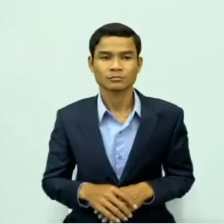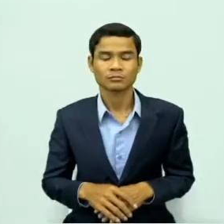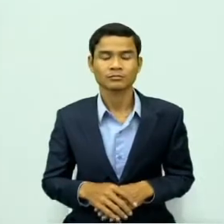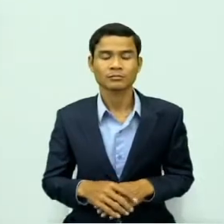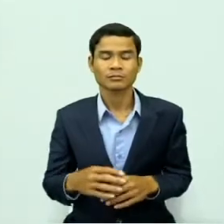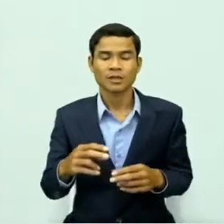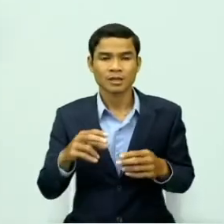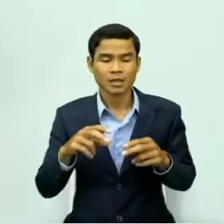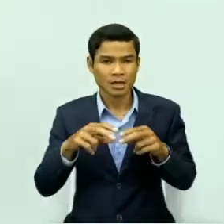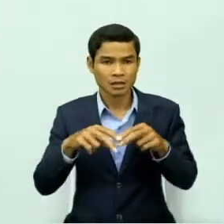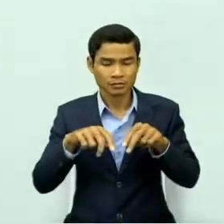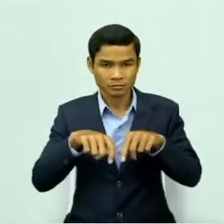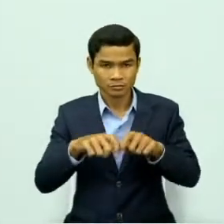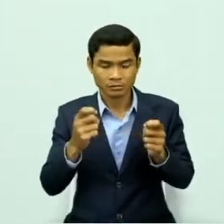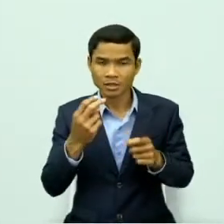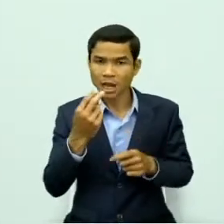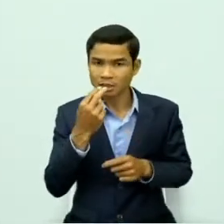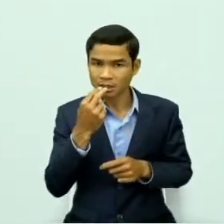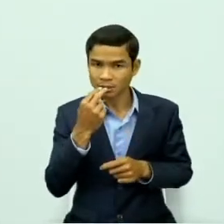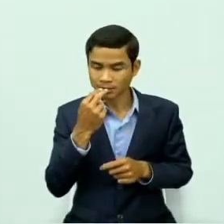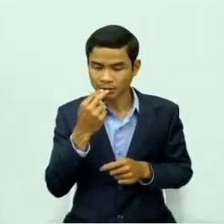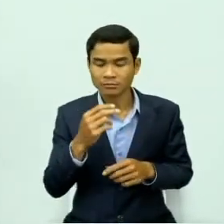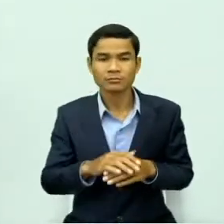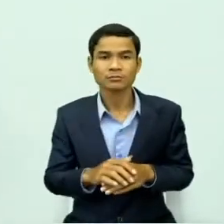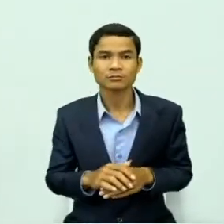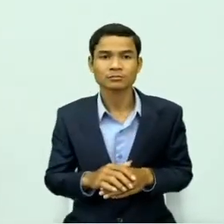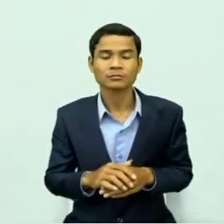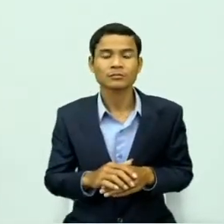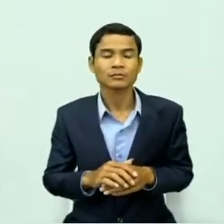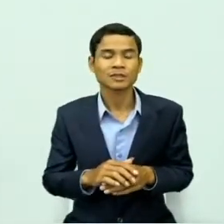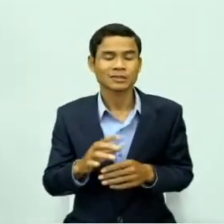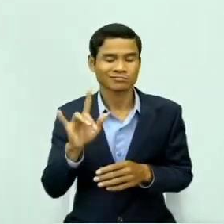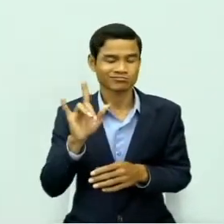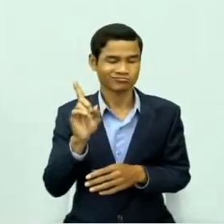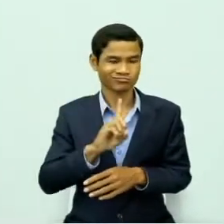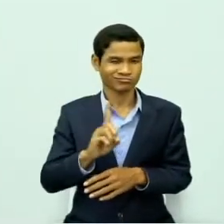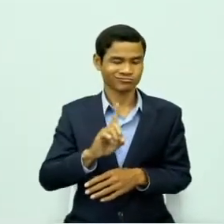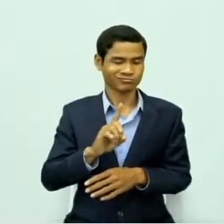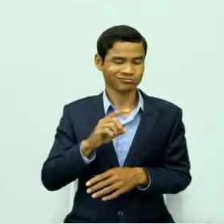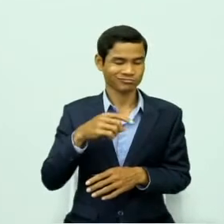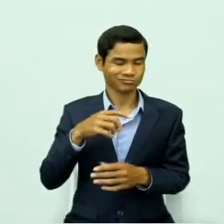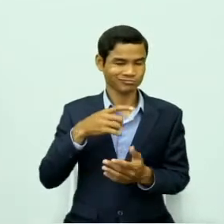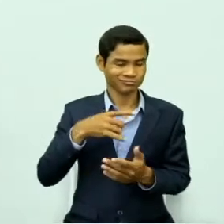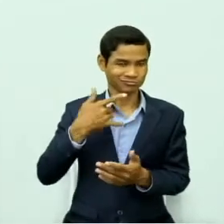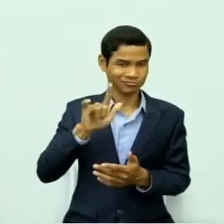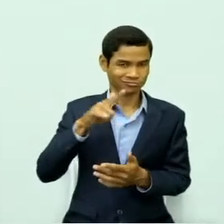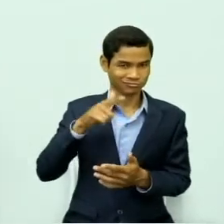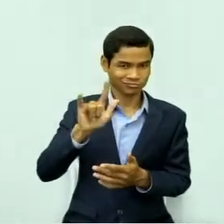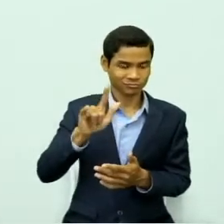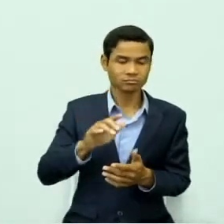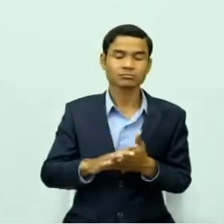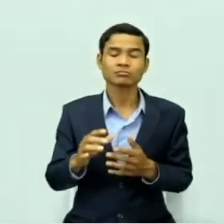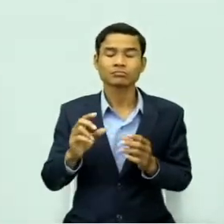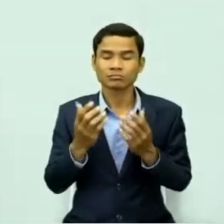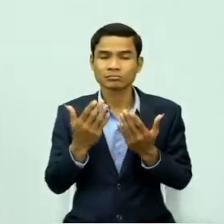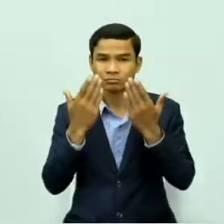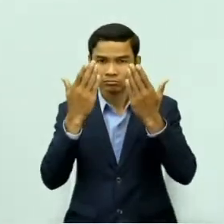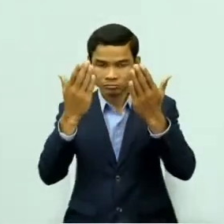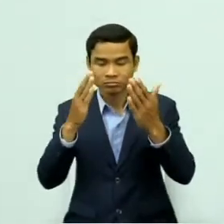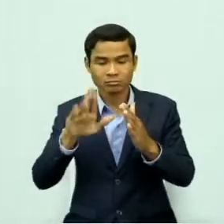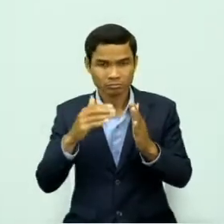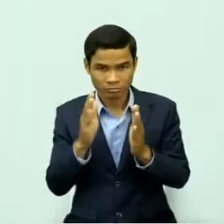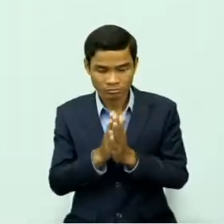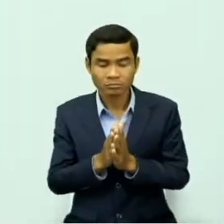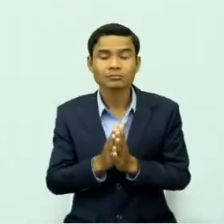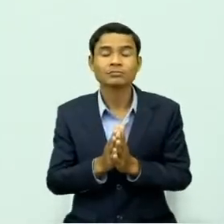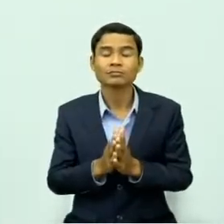trẻ bìa pro cài thang thang chào